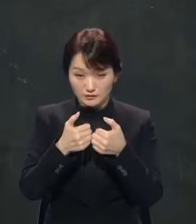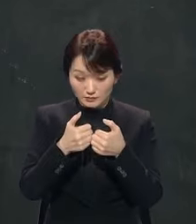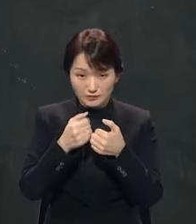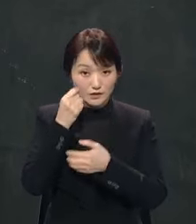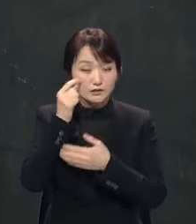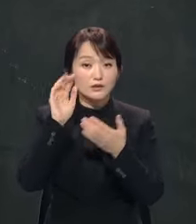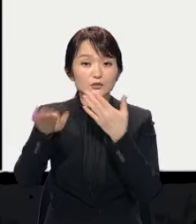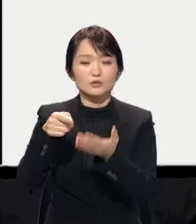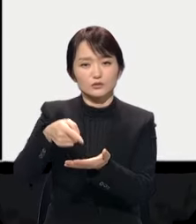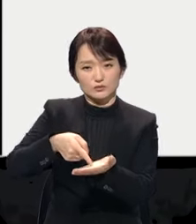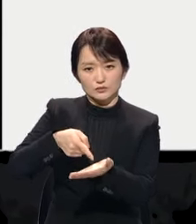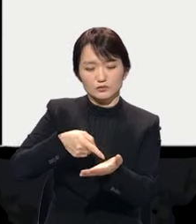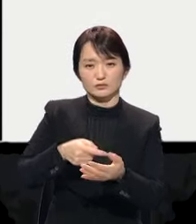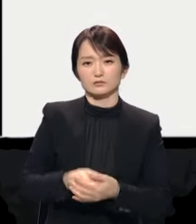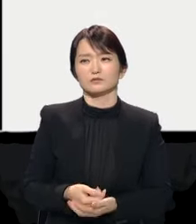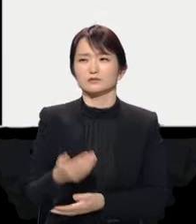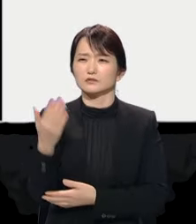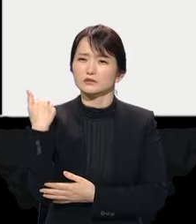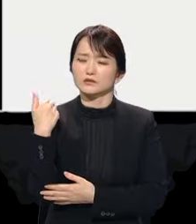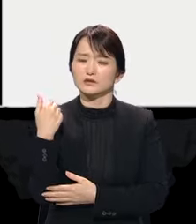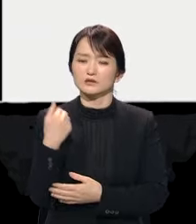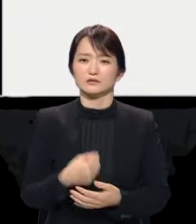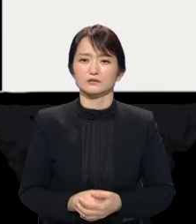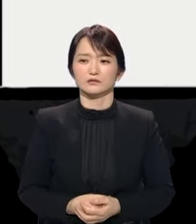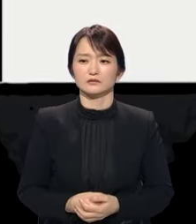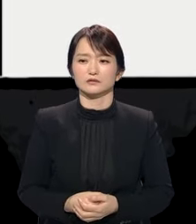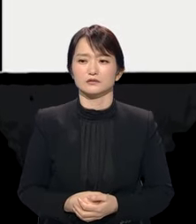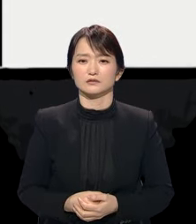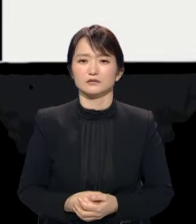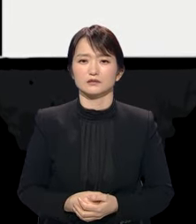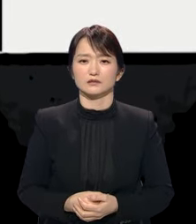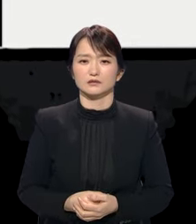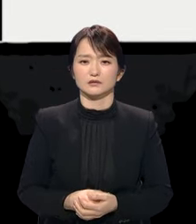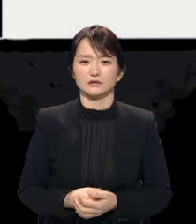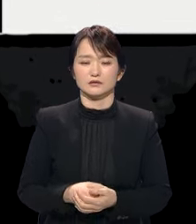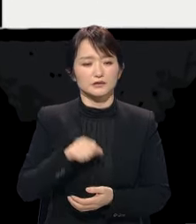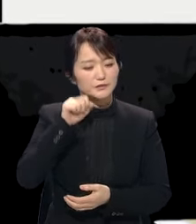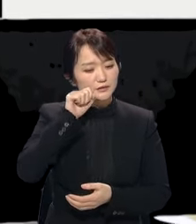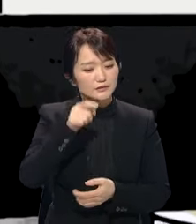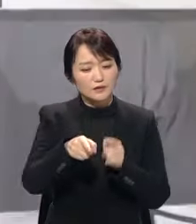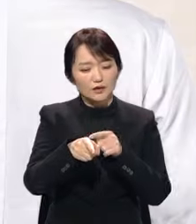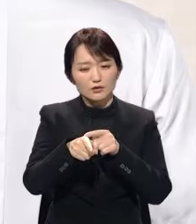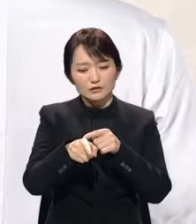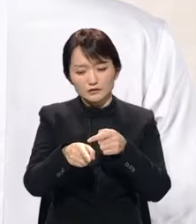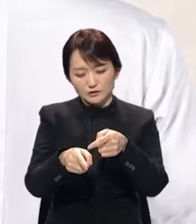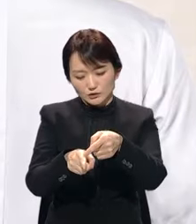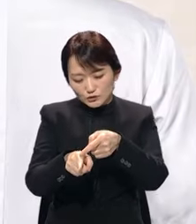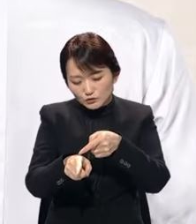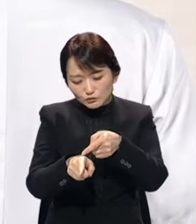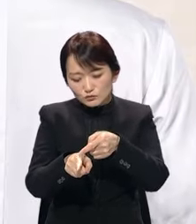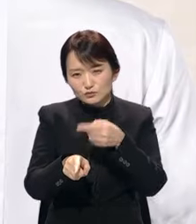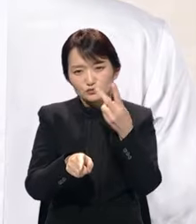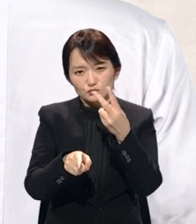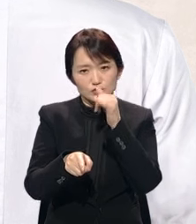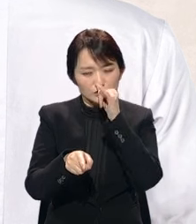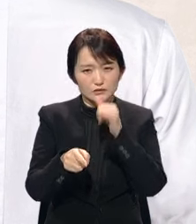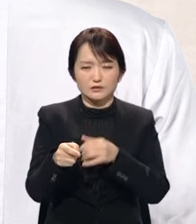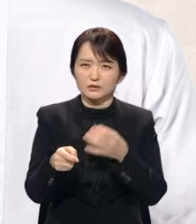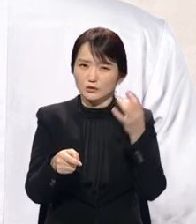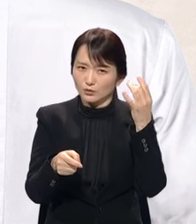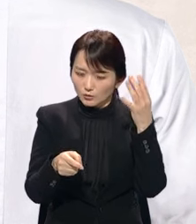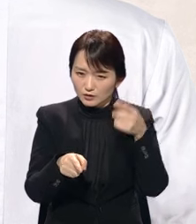받는데 그 전에 두 차례 이제 본인이 이제 유사한 수술을 받은 적이 있었다고 하고, 이제 그에 대해서 의사는 기존에 받은 수술